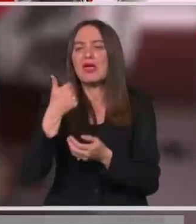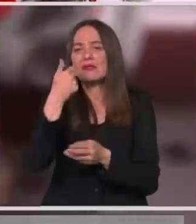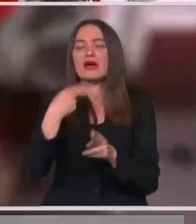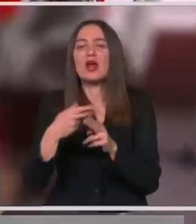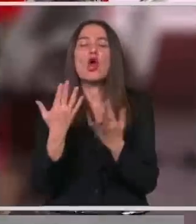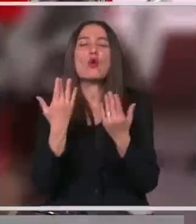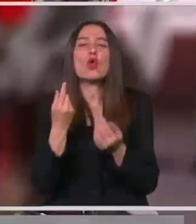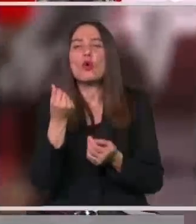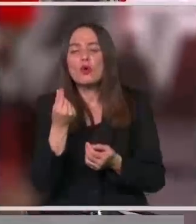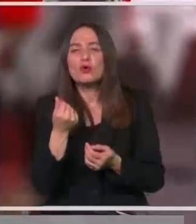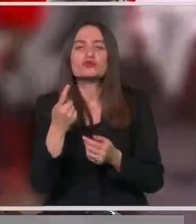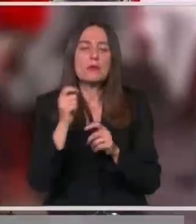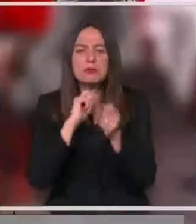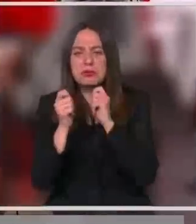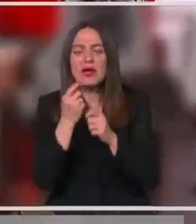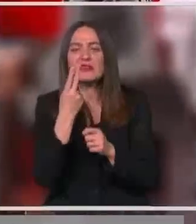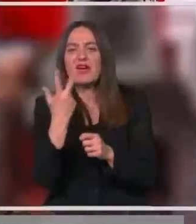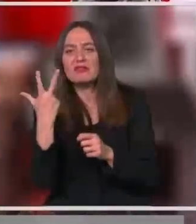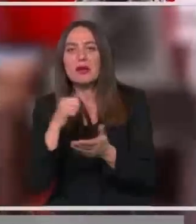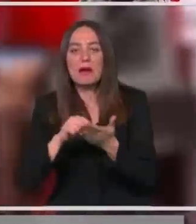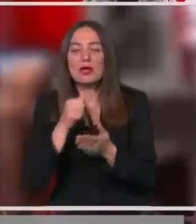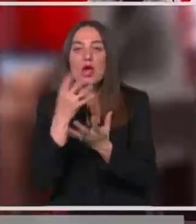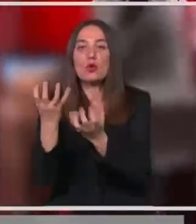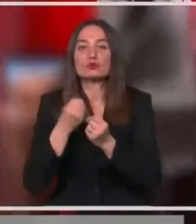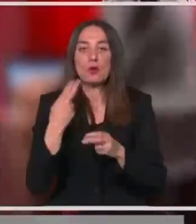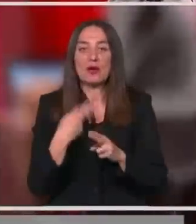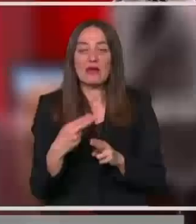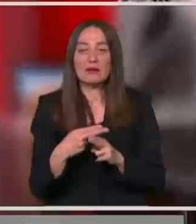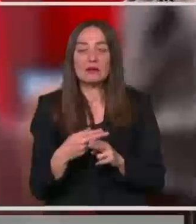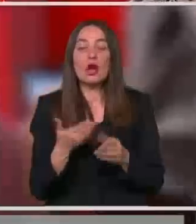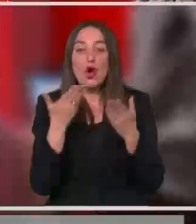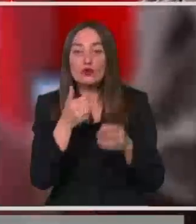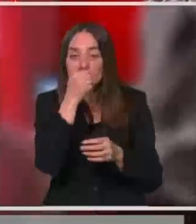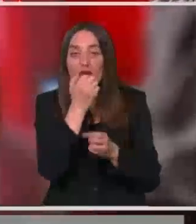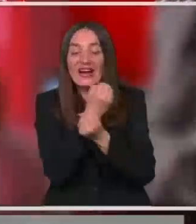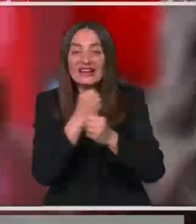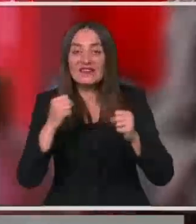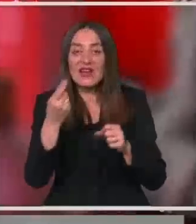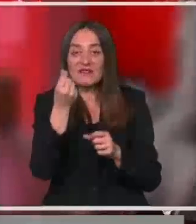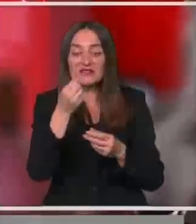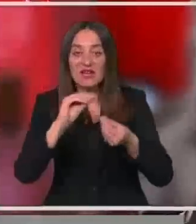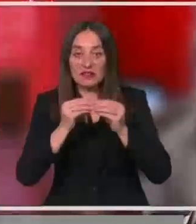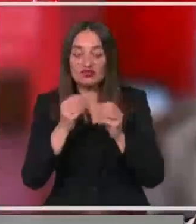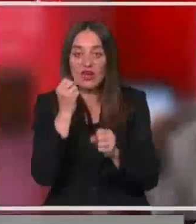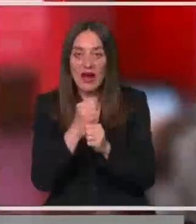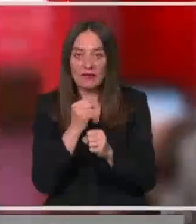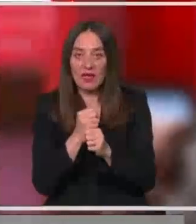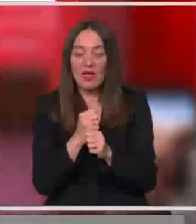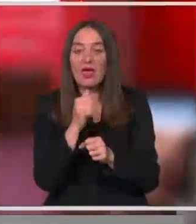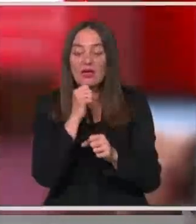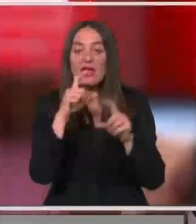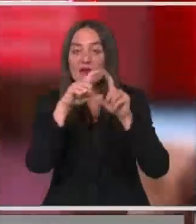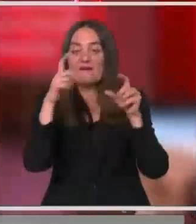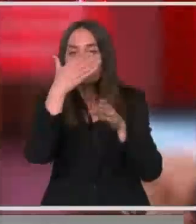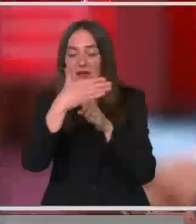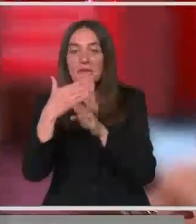koliko kredit košta, malo ispregovaraju sa 2-3 banke i uzmu kredit. Ono što razvijenija finansijska tržišta rade i korporacije